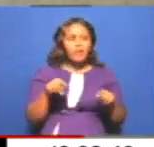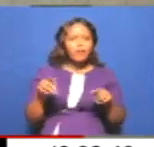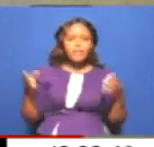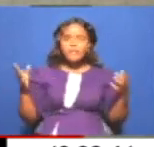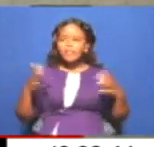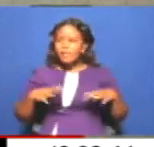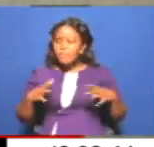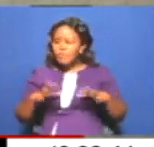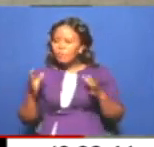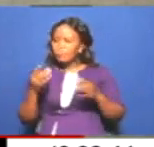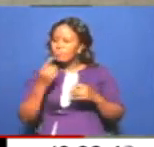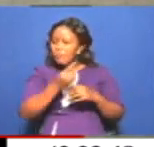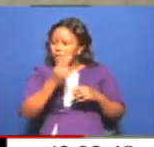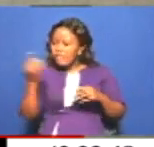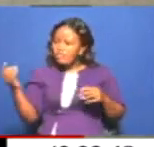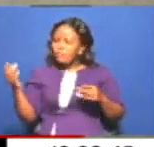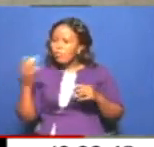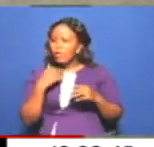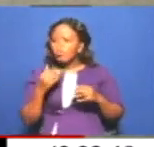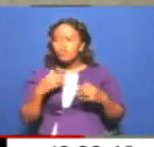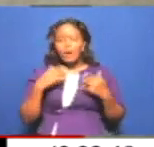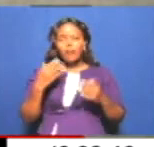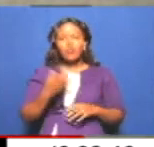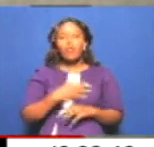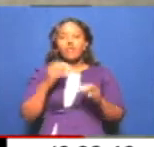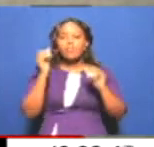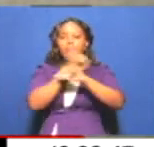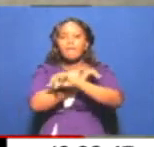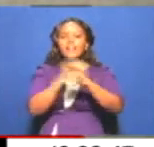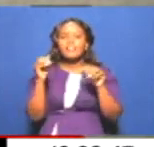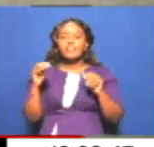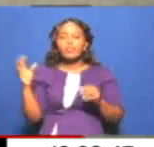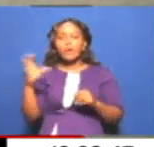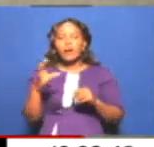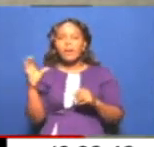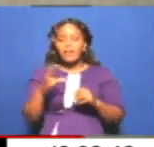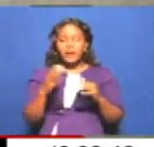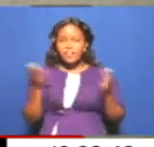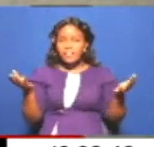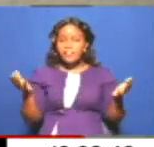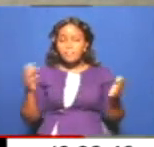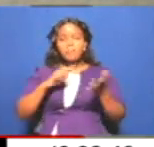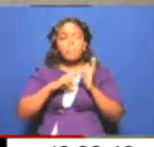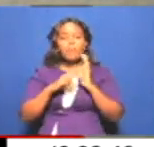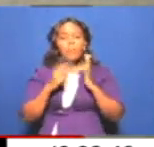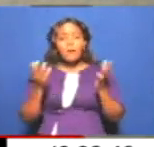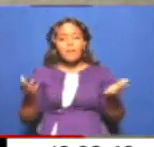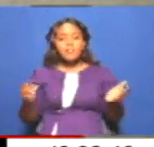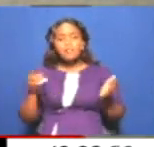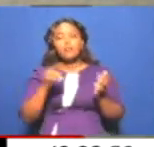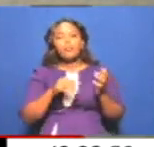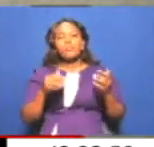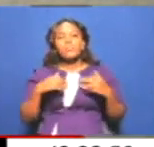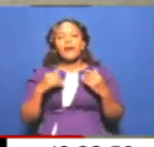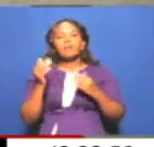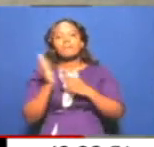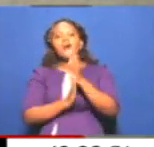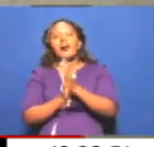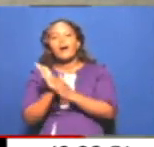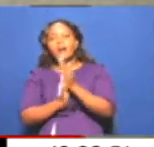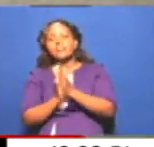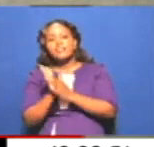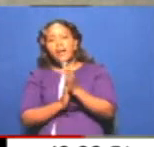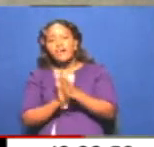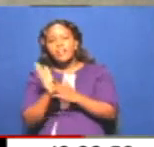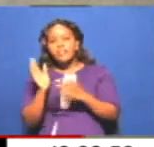president wake ambaye anataka achukue hiyo mamlaka ya kuwa president. Kwa hivyo kuna hiyo anxiety, kuna watu